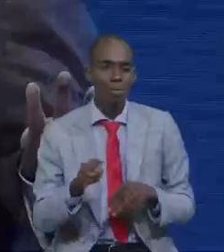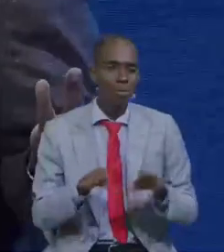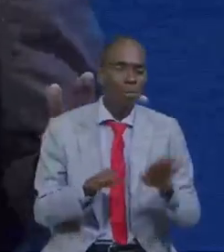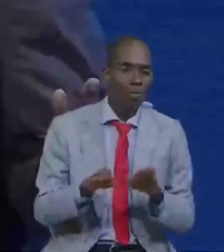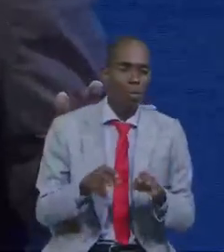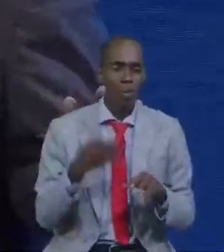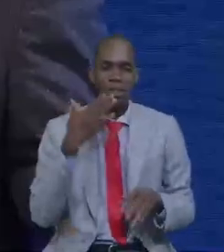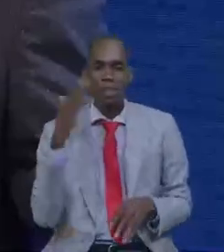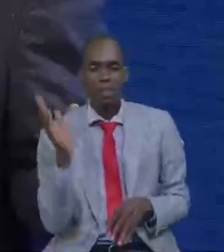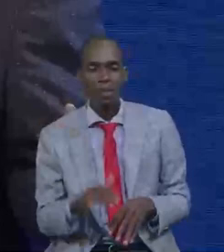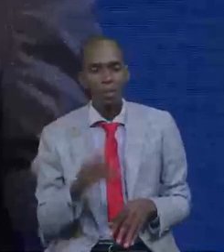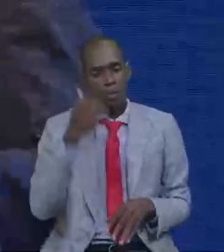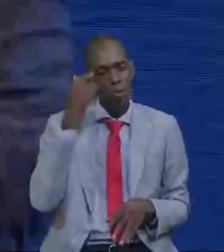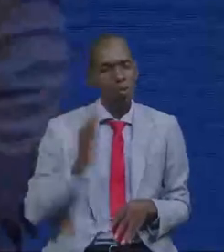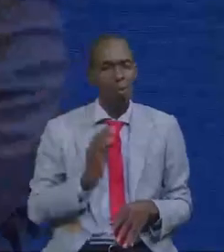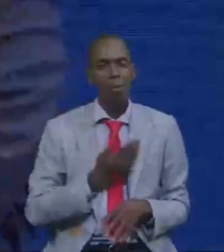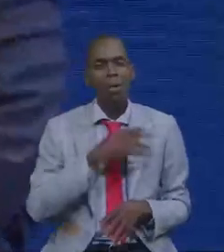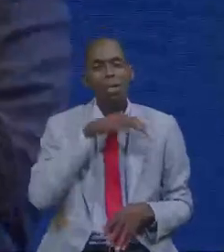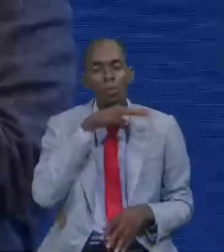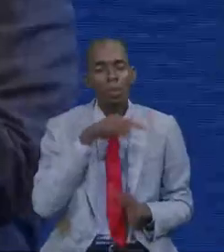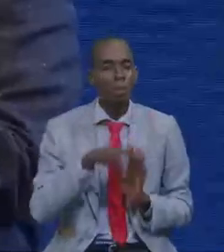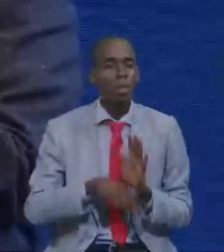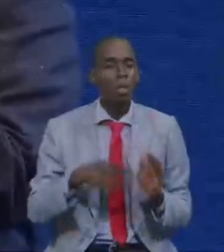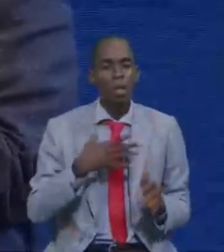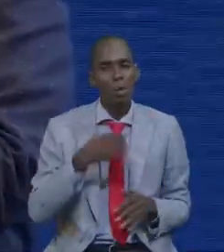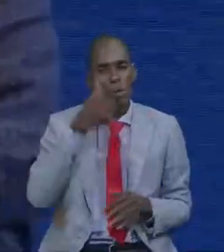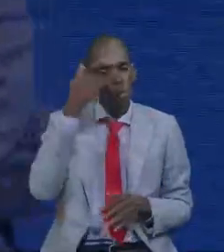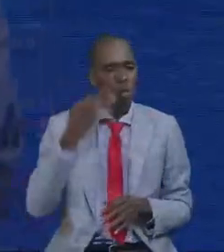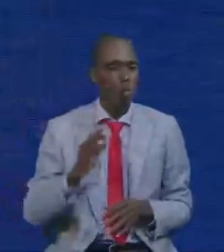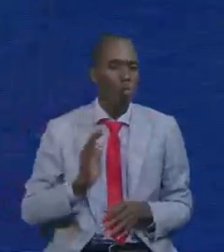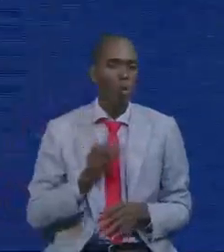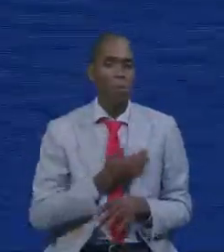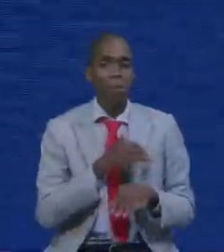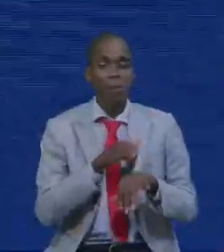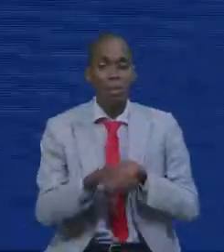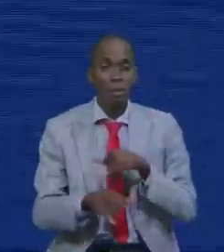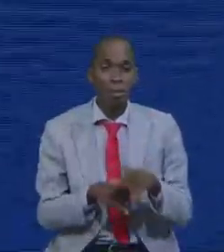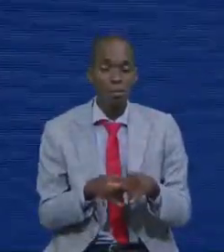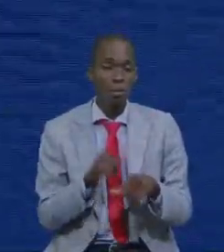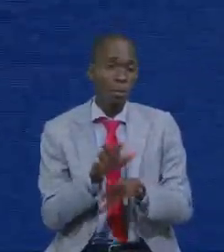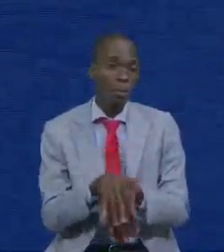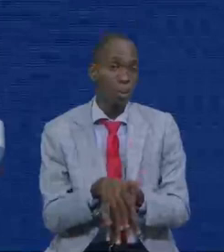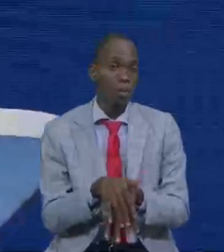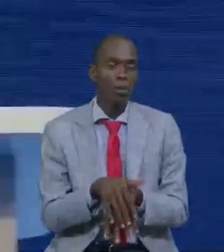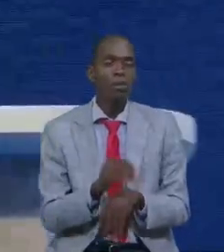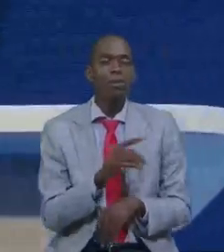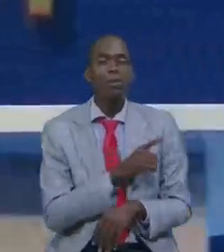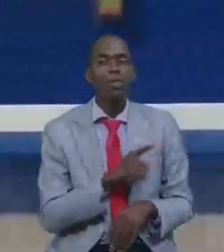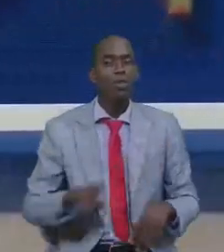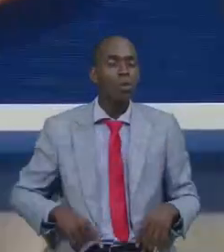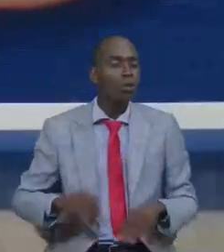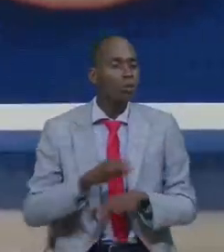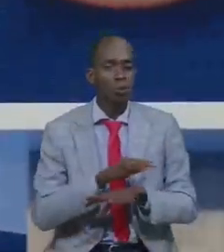mauvais actes, à cause de nos souillures, à cause de notre tromperie, le Seigneur, il n'a pas aimé